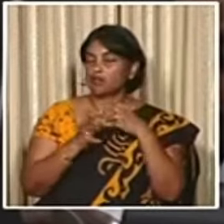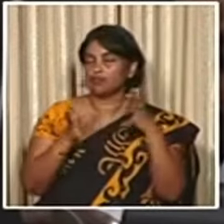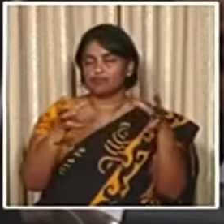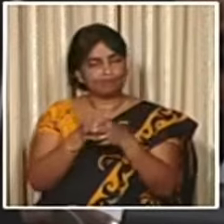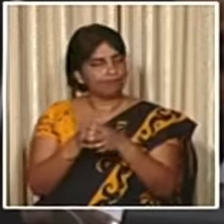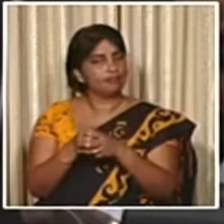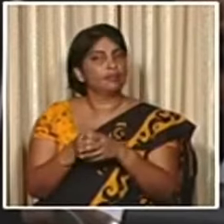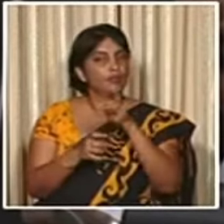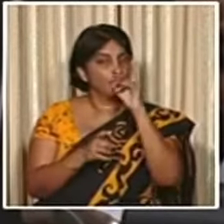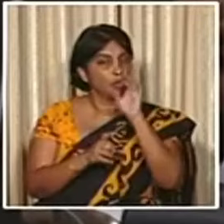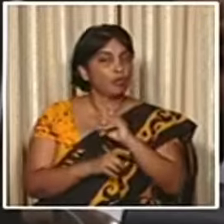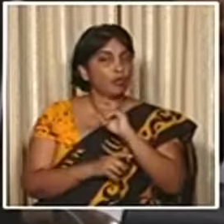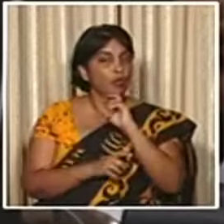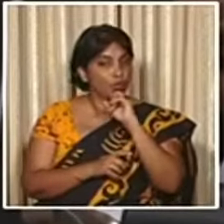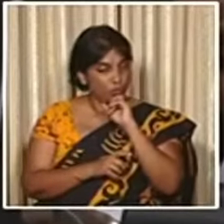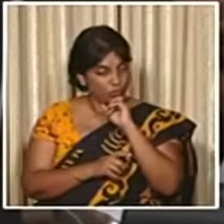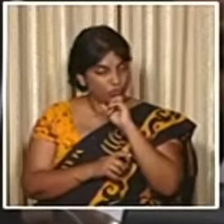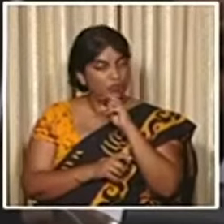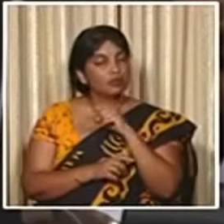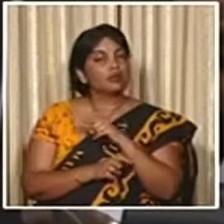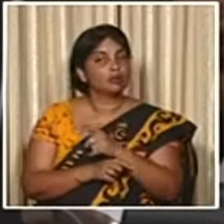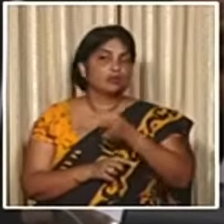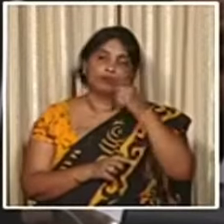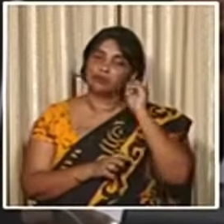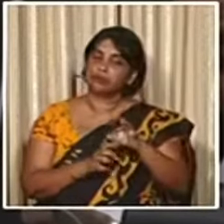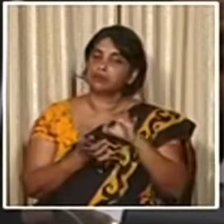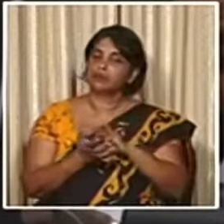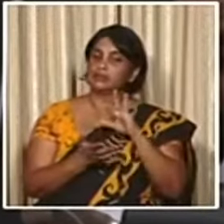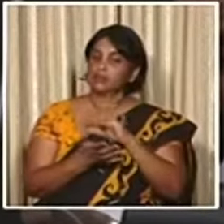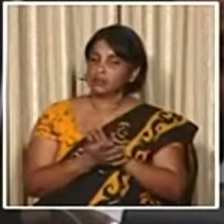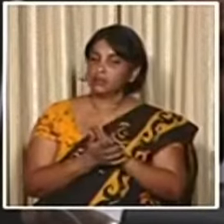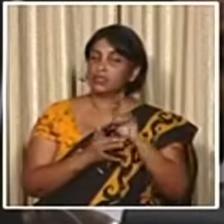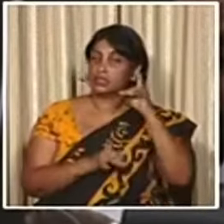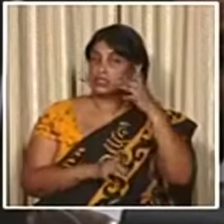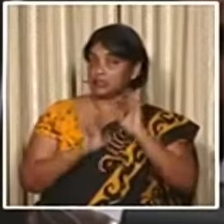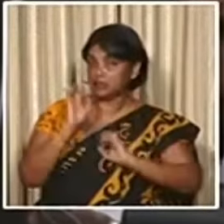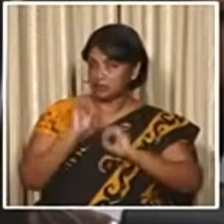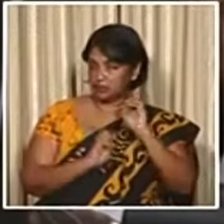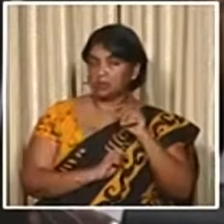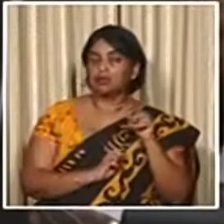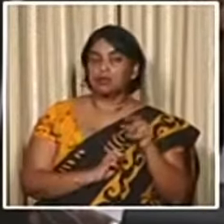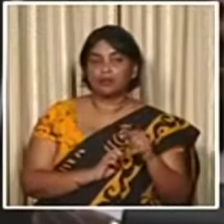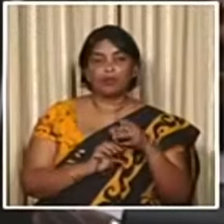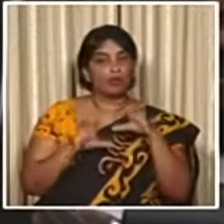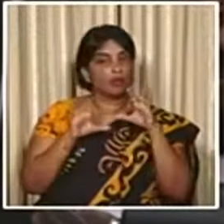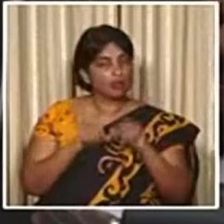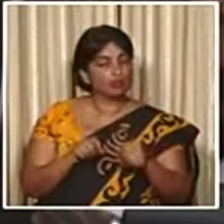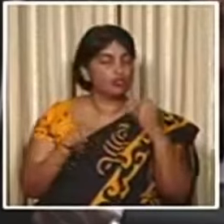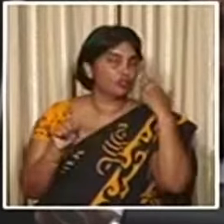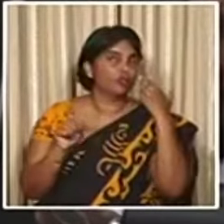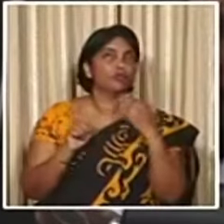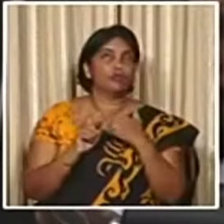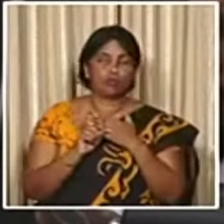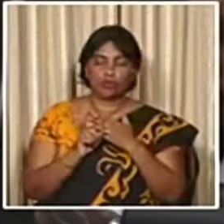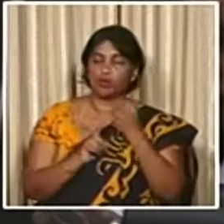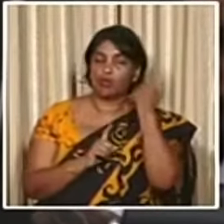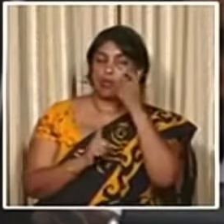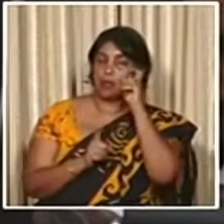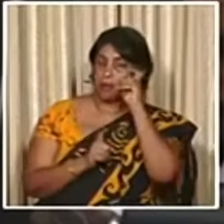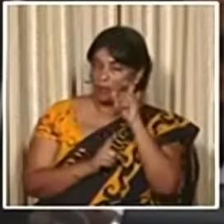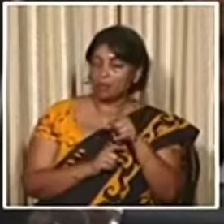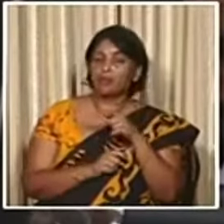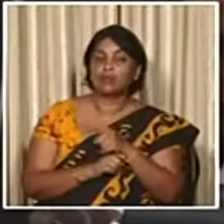තබනවා. ඒක නිසා අධිකරණයට තීන්දුවක් දෙනකොට 100%ක්ම හිමිකම් පිළිබඳව සොයලා